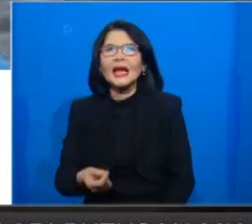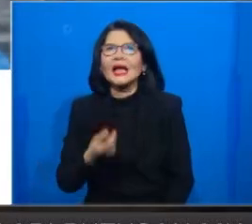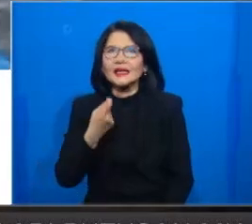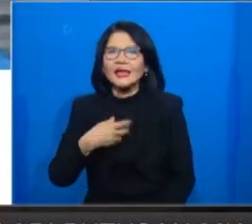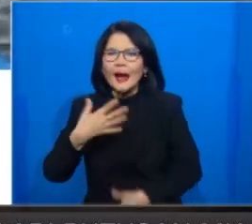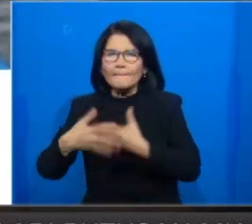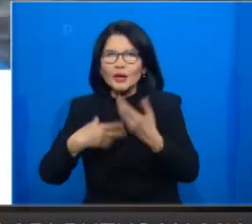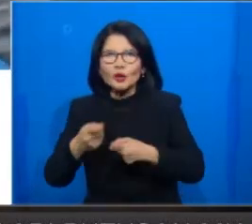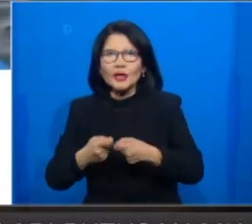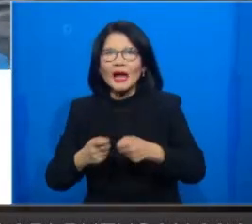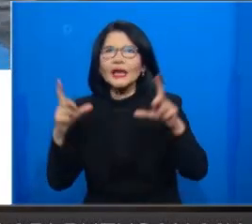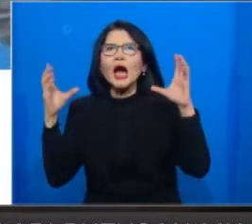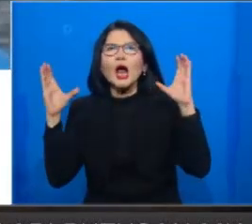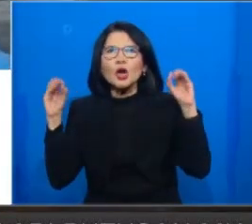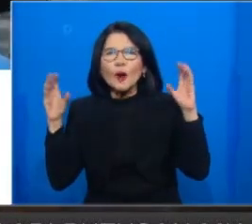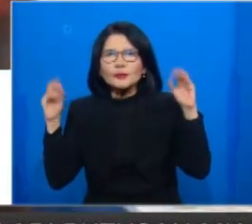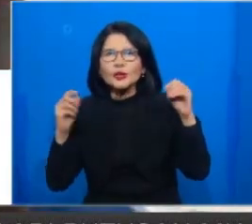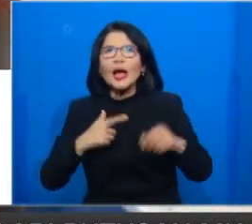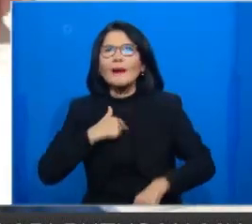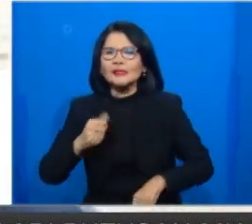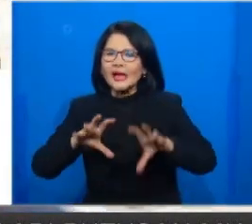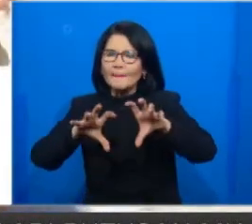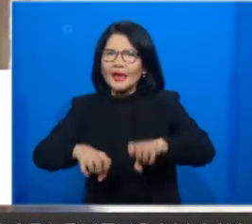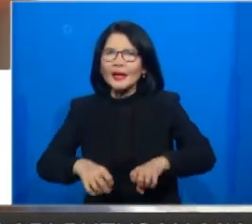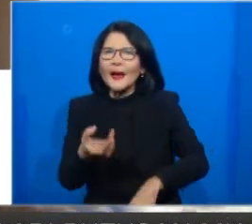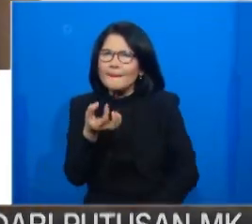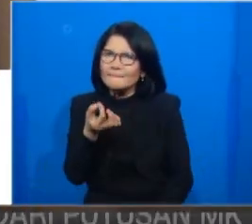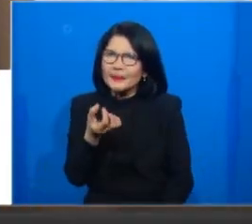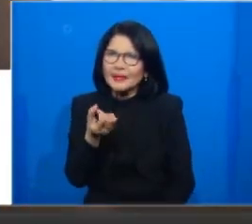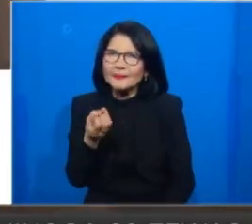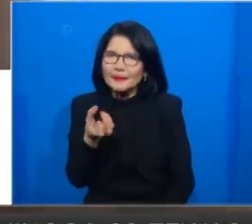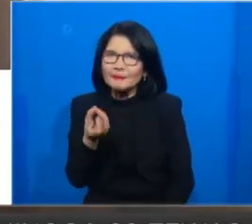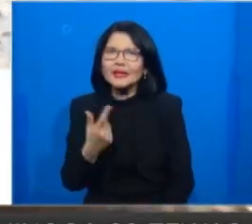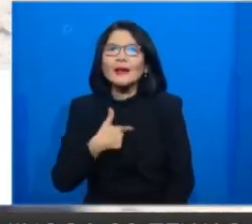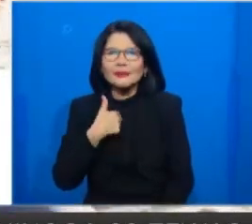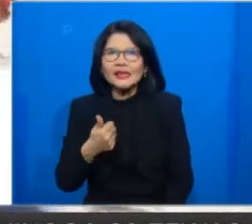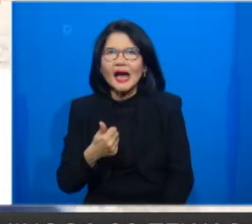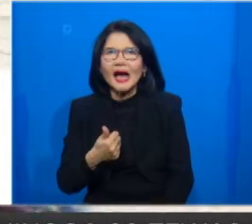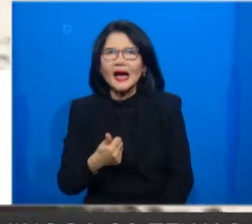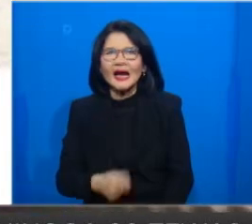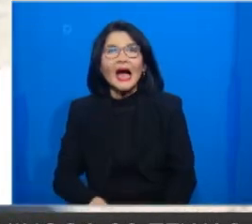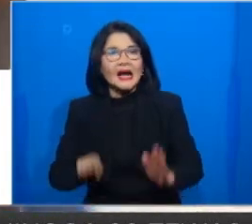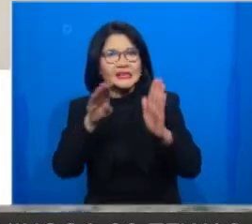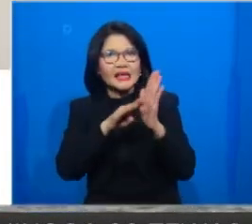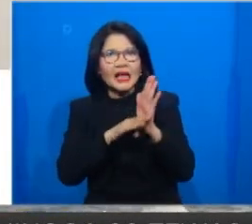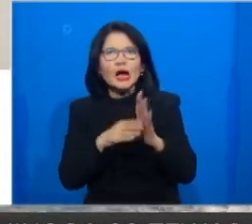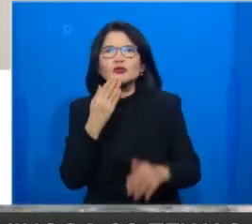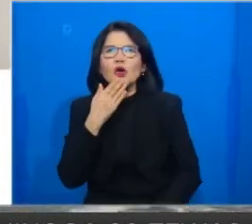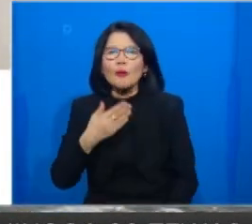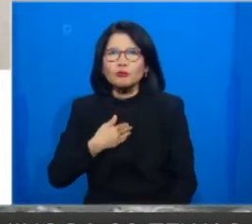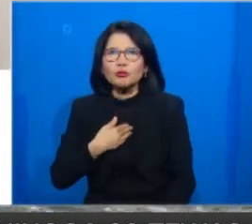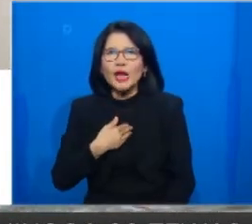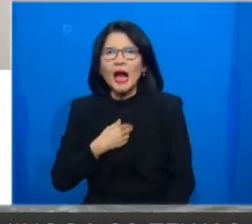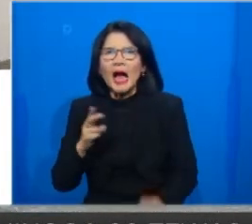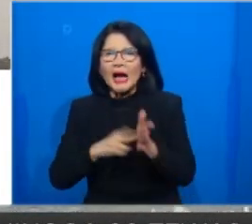pengelolaan lobster, para nelayan bisa menangkap benur atau bibit bening lobster. Syaratnya, mereka harus punya nomor induk perusahaan